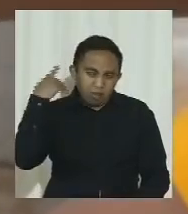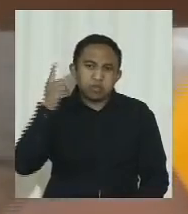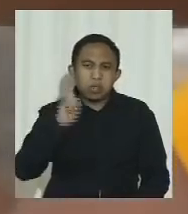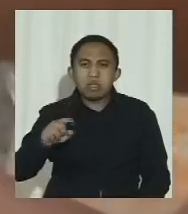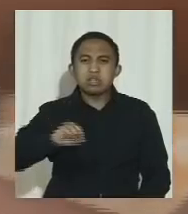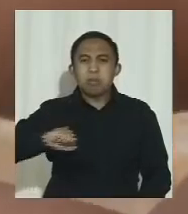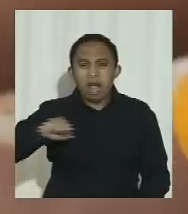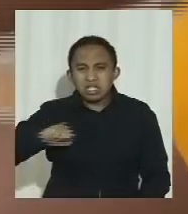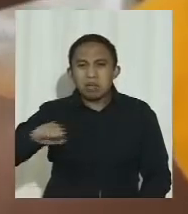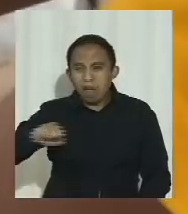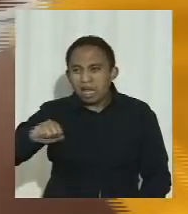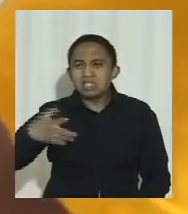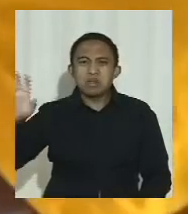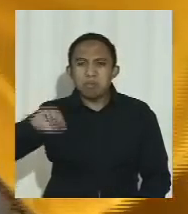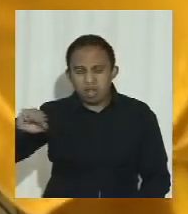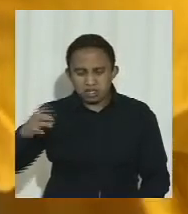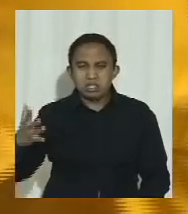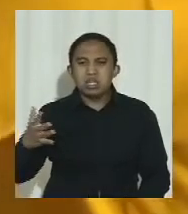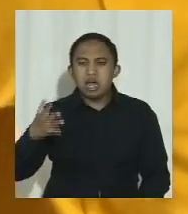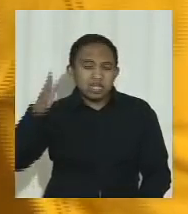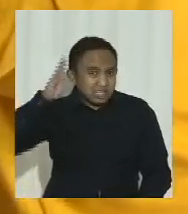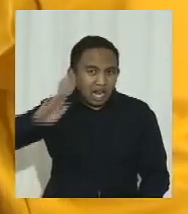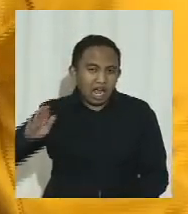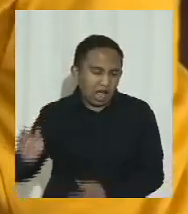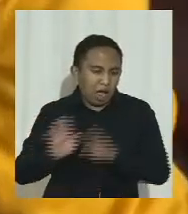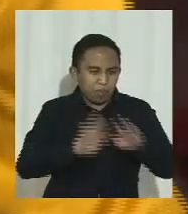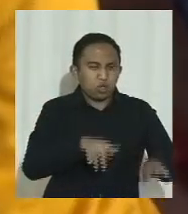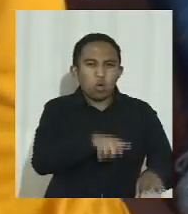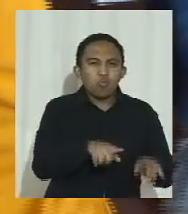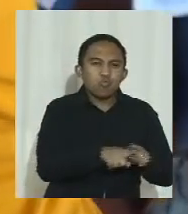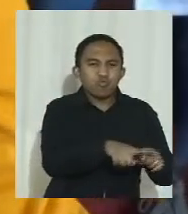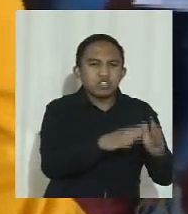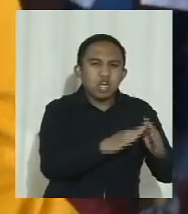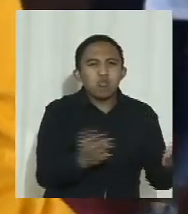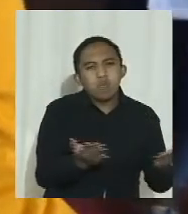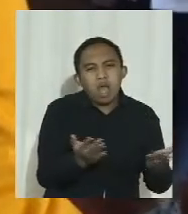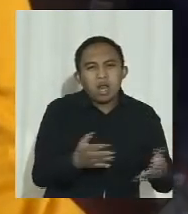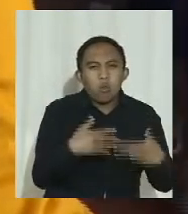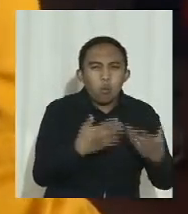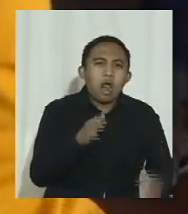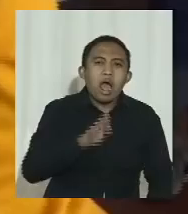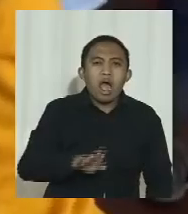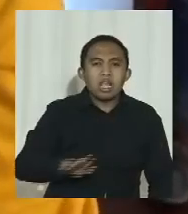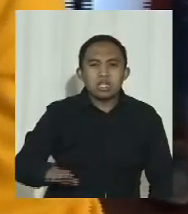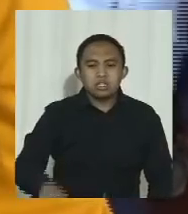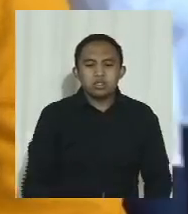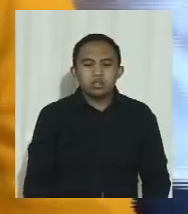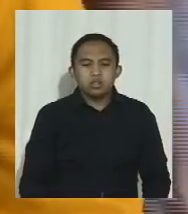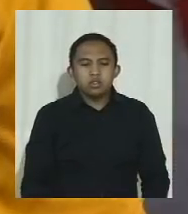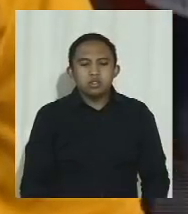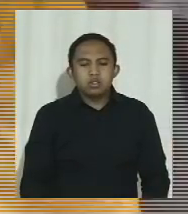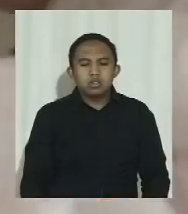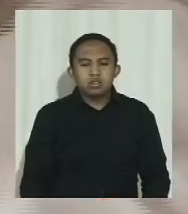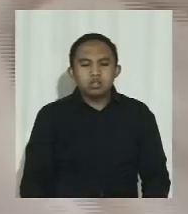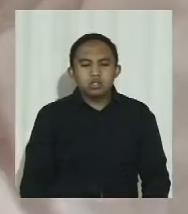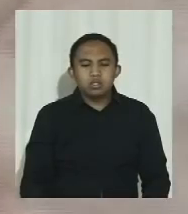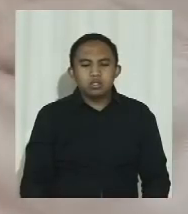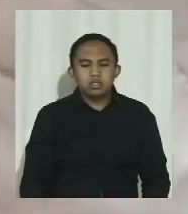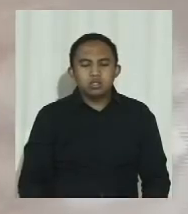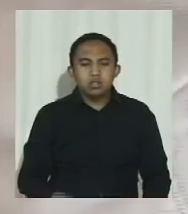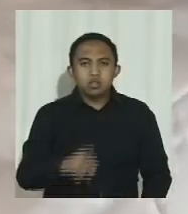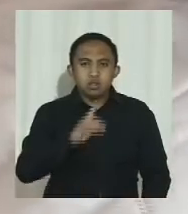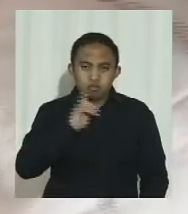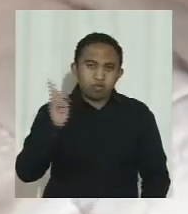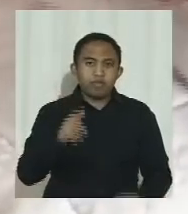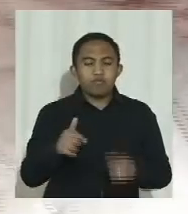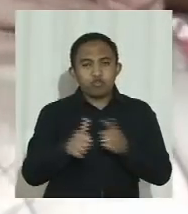no nametraka ny zanany ho tezaina amin'ny fitoerana fitezana zaza toy ireny. Efa niofana lofana be ny amin'ny hoe inavy